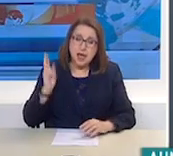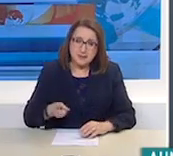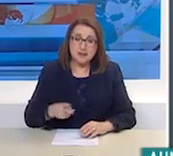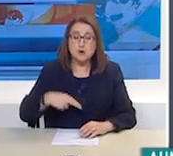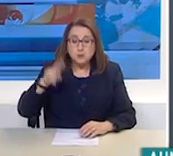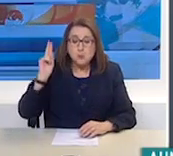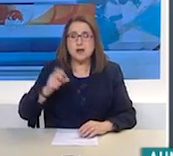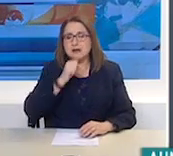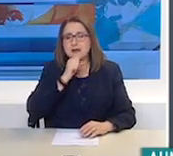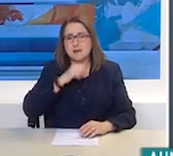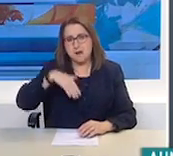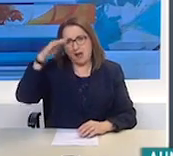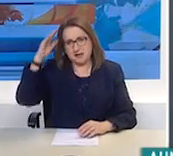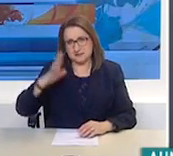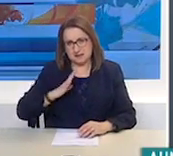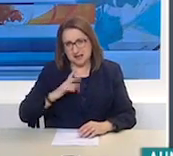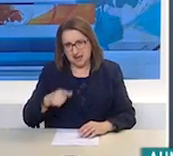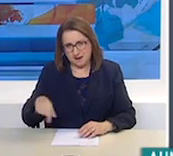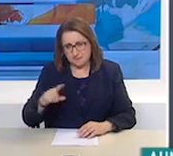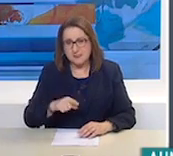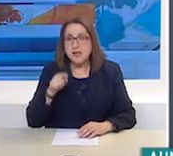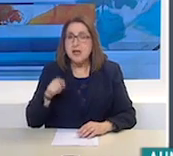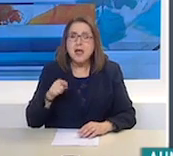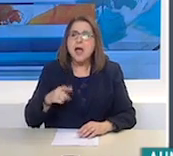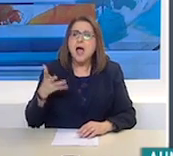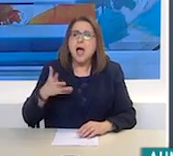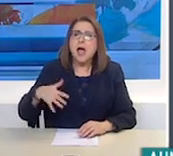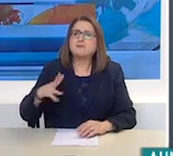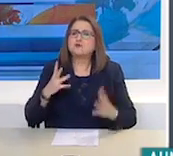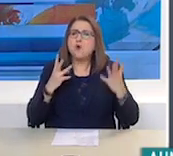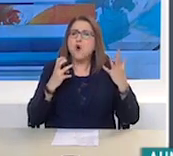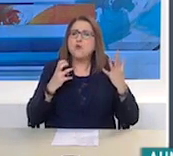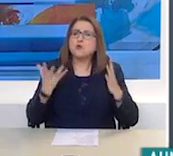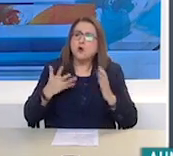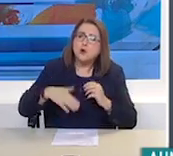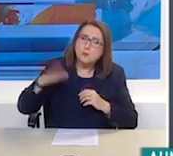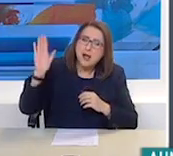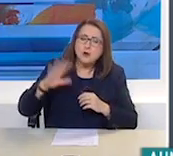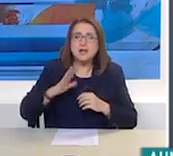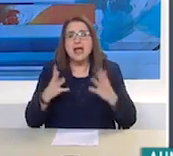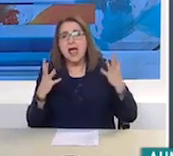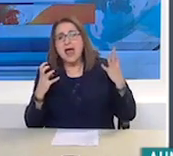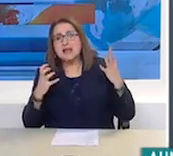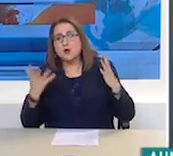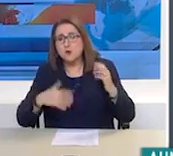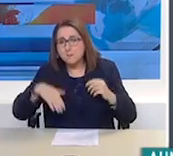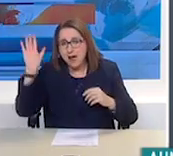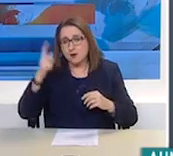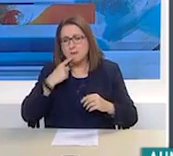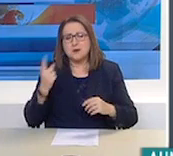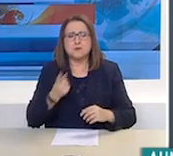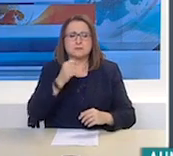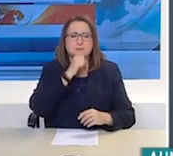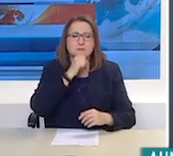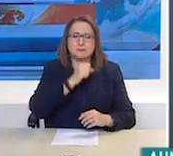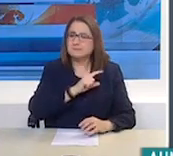είναι οι ηλικιωμένοι. Μπορεί κάποιος να πει ότι ηλικιωμένος είναι αυτός που είναι πάνω από 80 ή πάνω από 90. Η αλήθεια είναι ότι αν δει